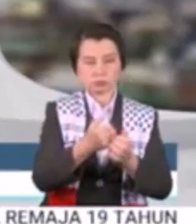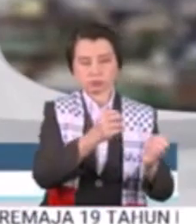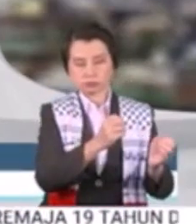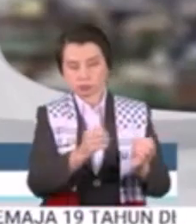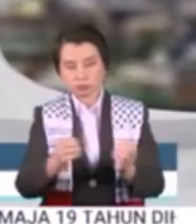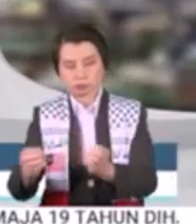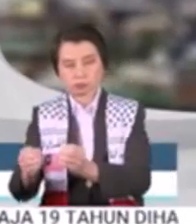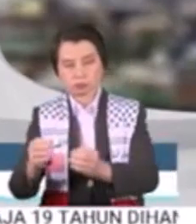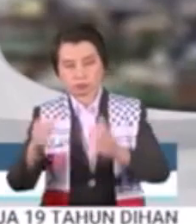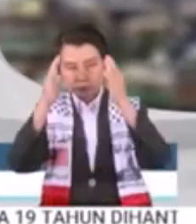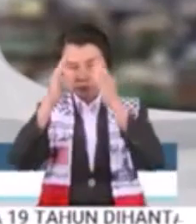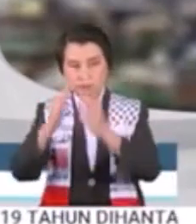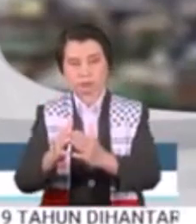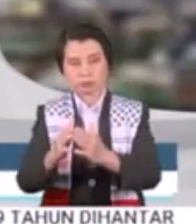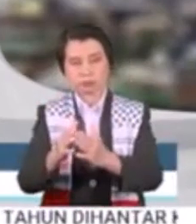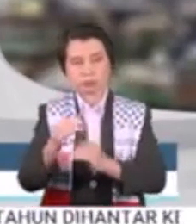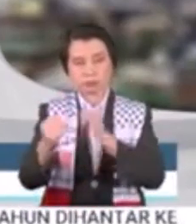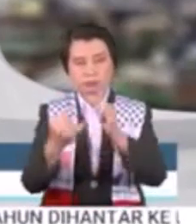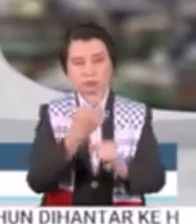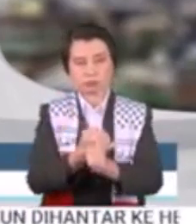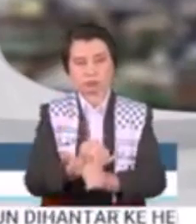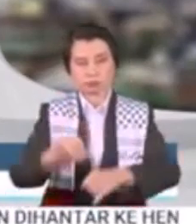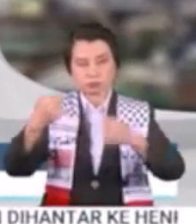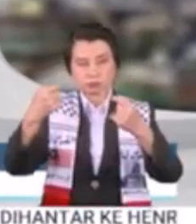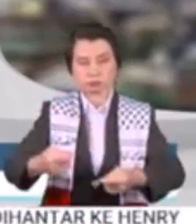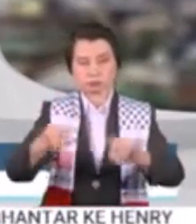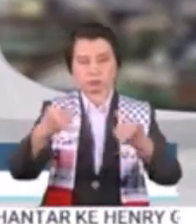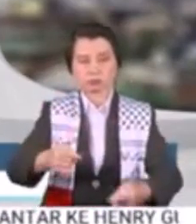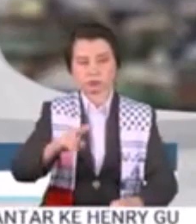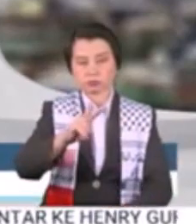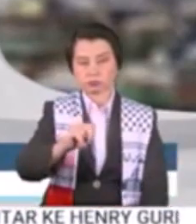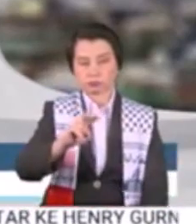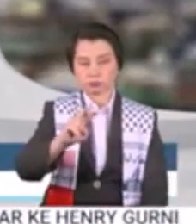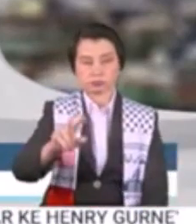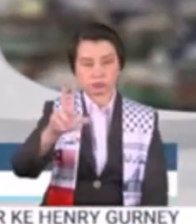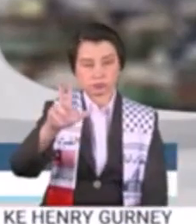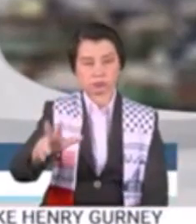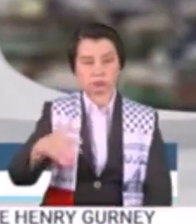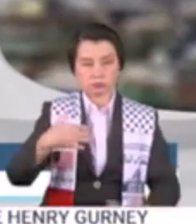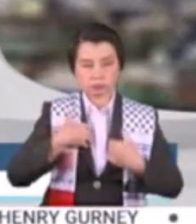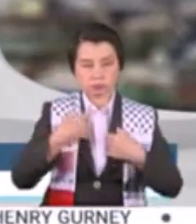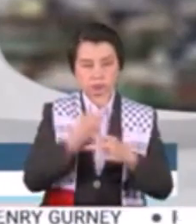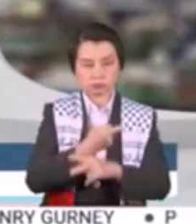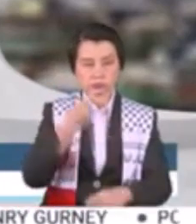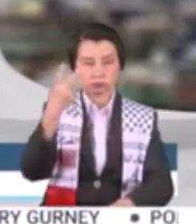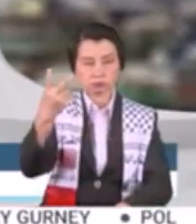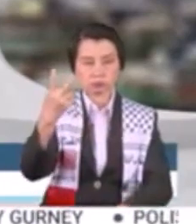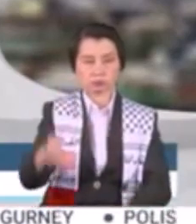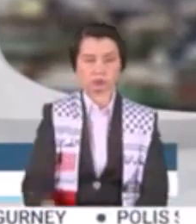penganjuran Kejohanan Pahang Ocean Paddle International Challenge POPIC 2023 edisi kedua.